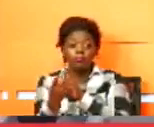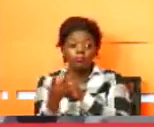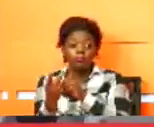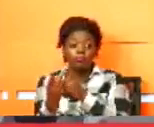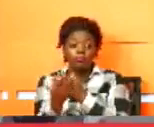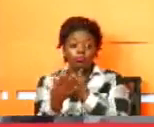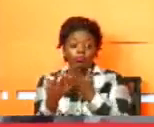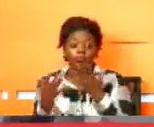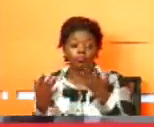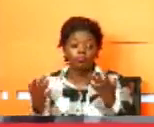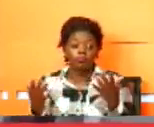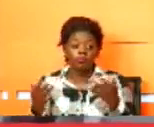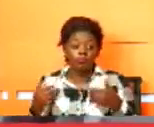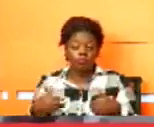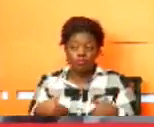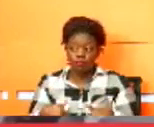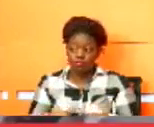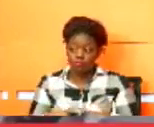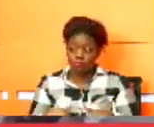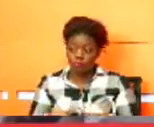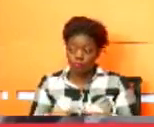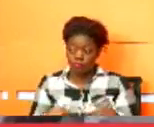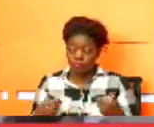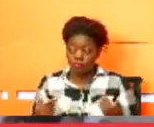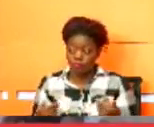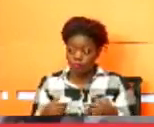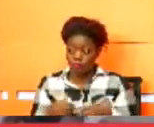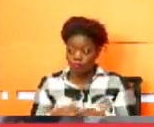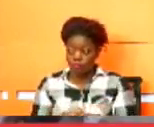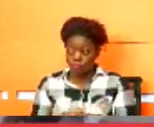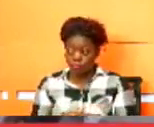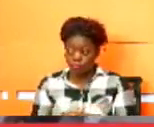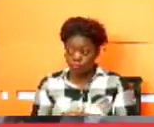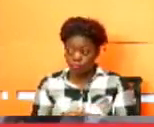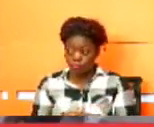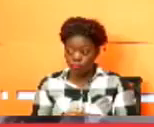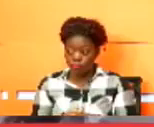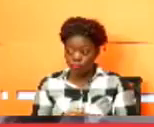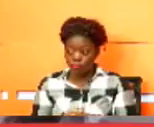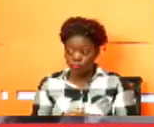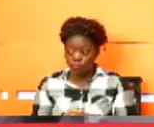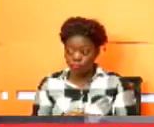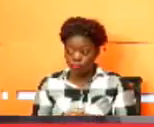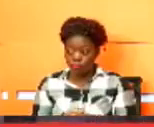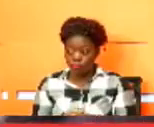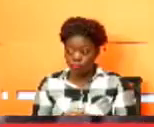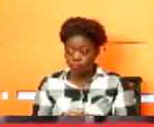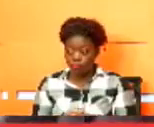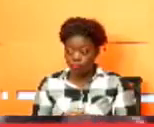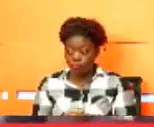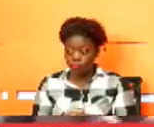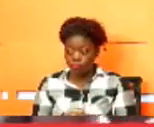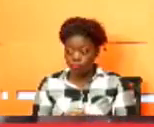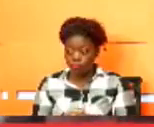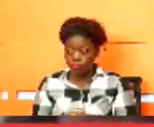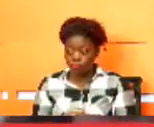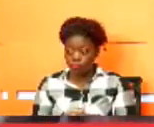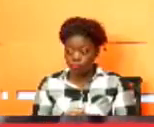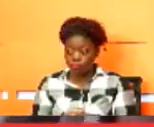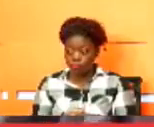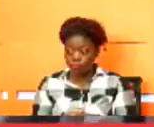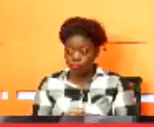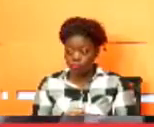wario omuvubuka baita Said Ahmed ari wano kutsegawa taina